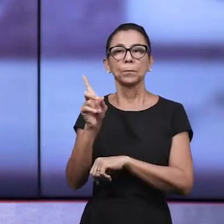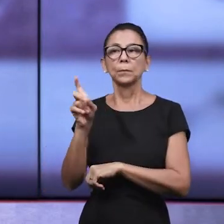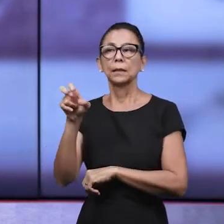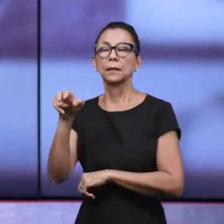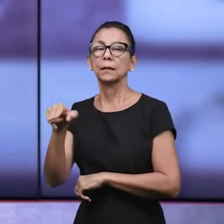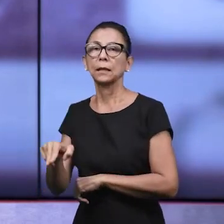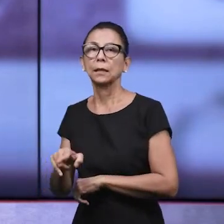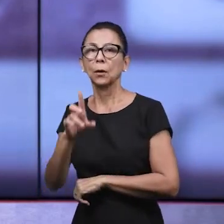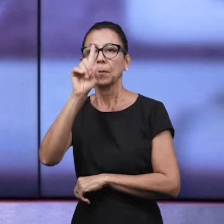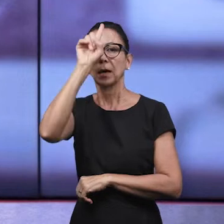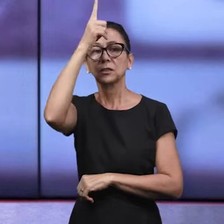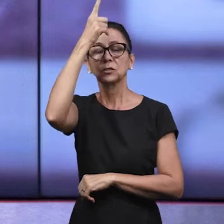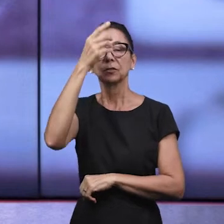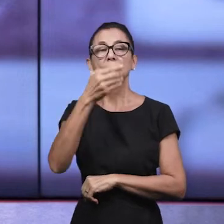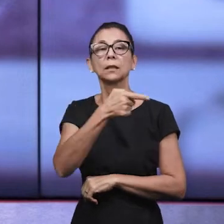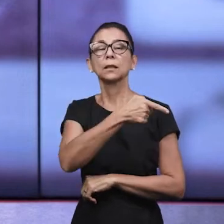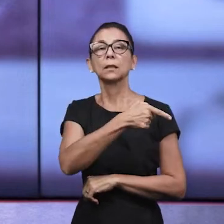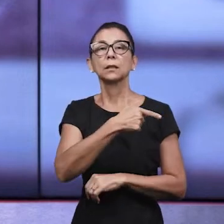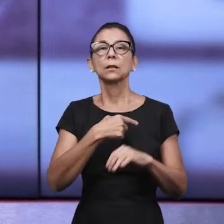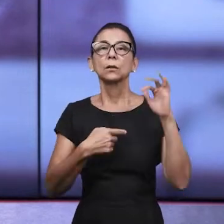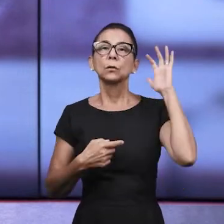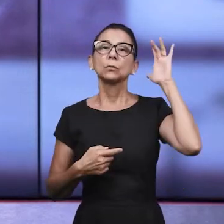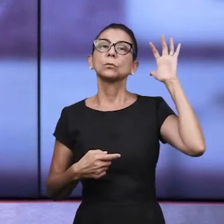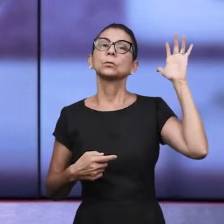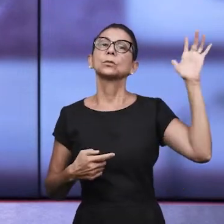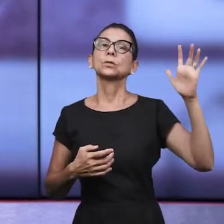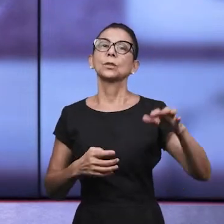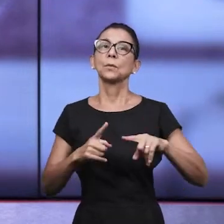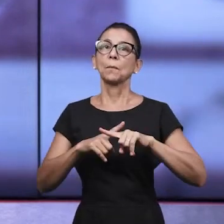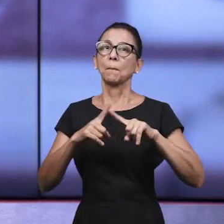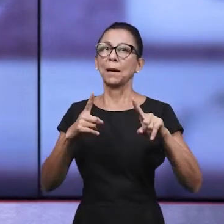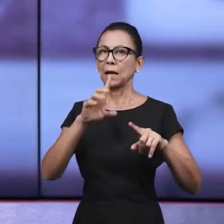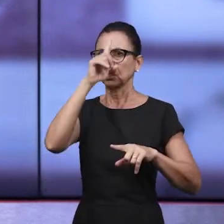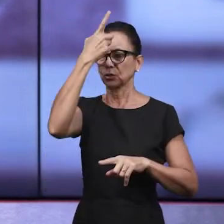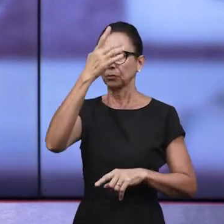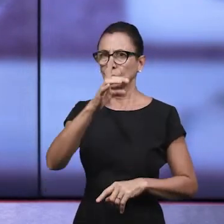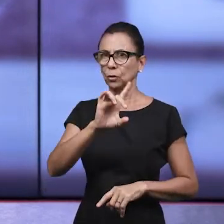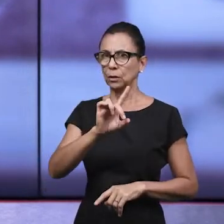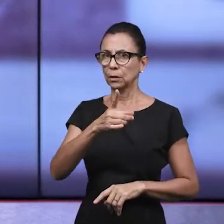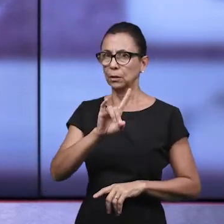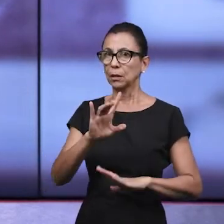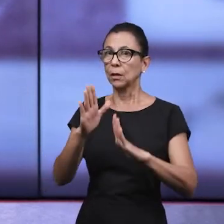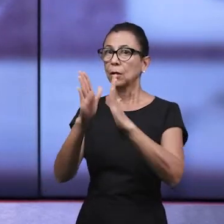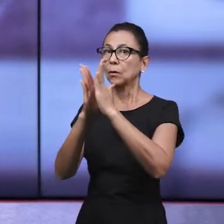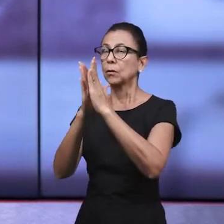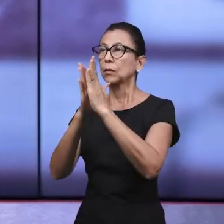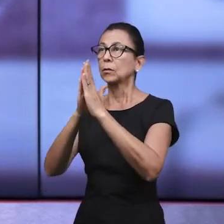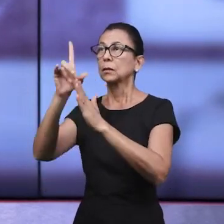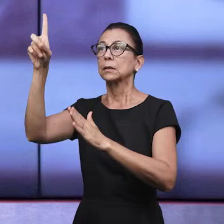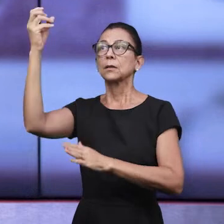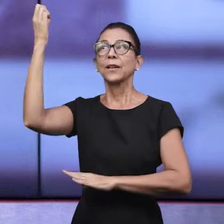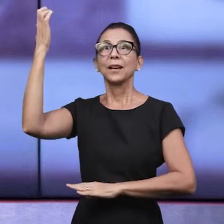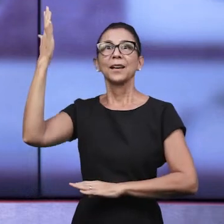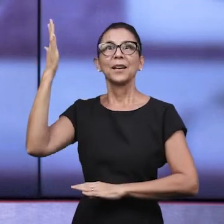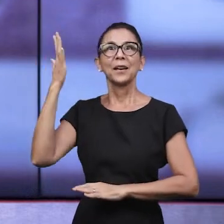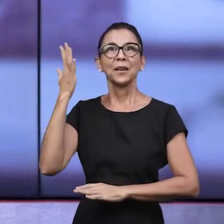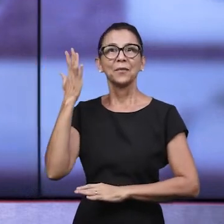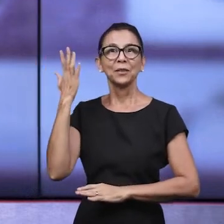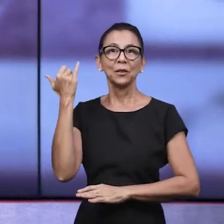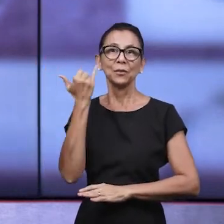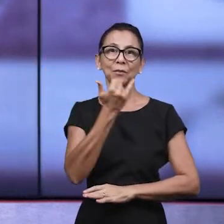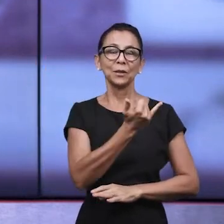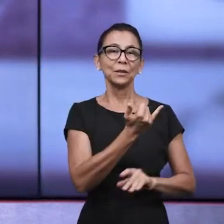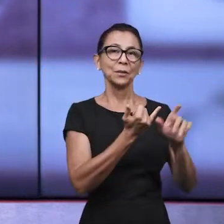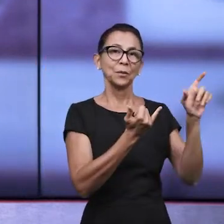Dieu. Ils ont prié et Dieu les a révélés. Avec cette expérience, nous avons besoin d'enseigner nos enfants que